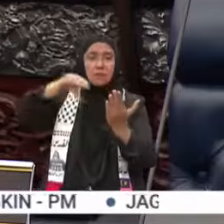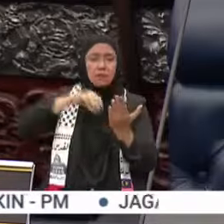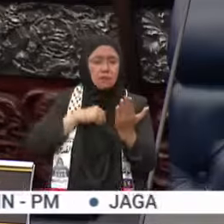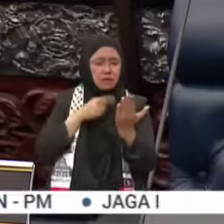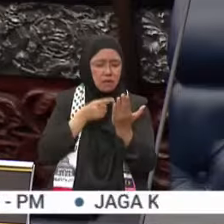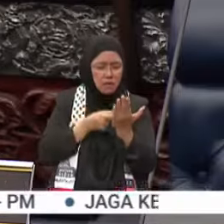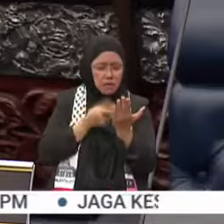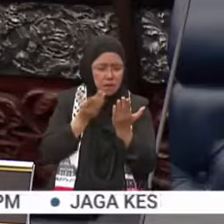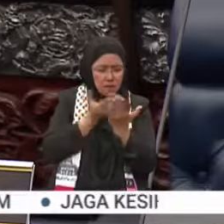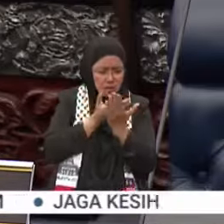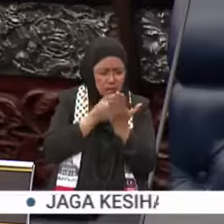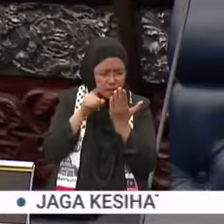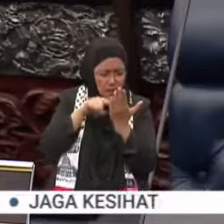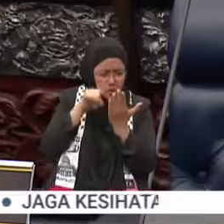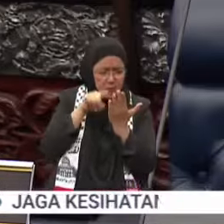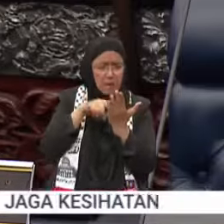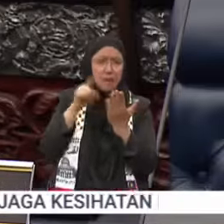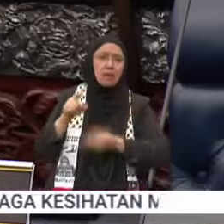lebih